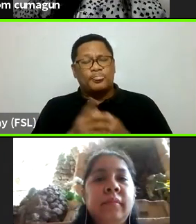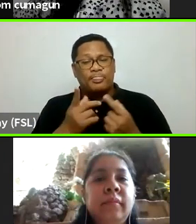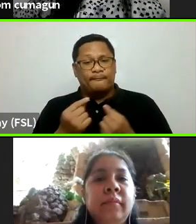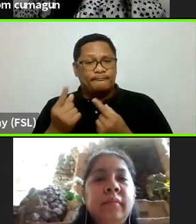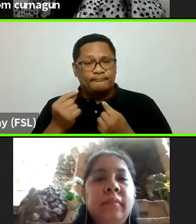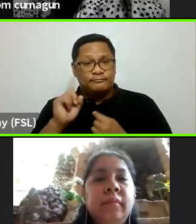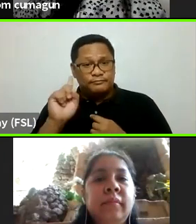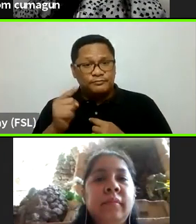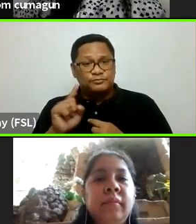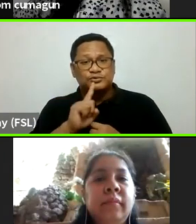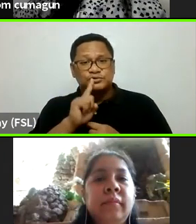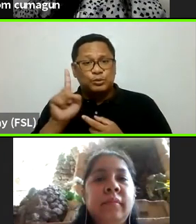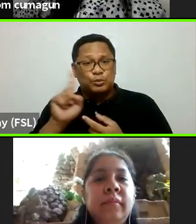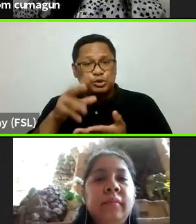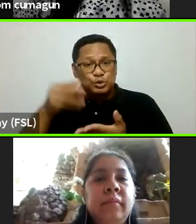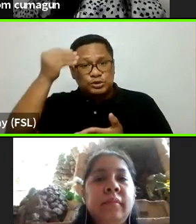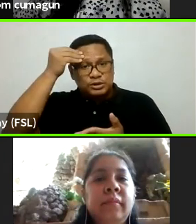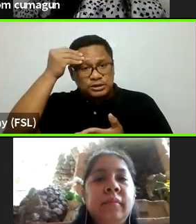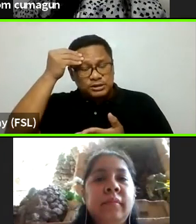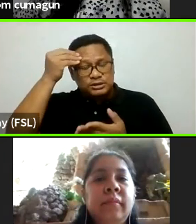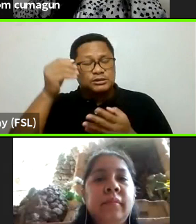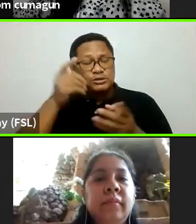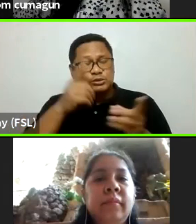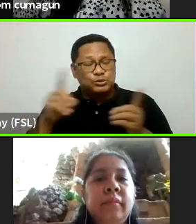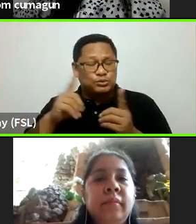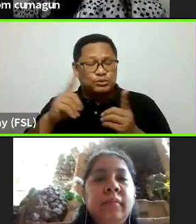ang iintindihin mo lang, matutunan, gawin,